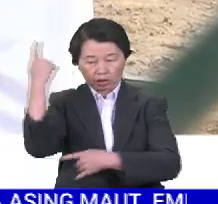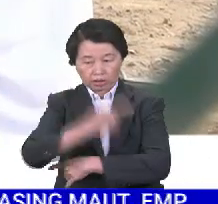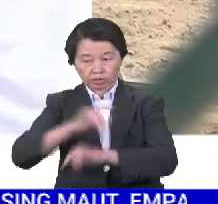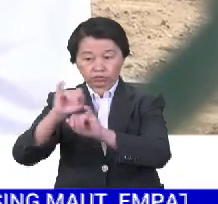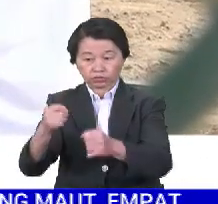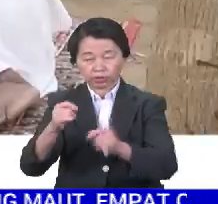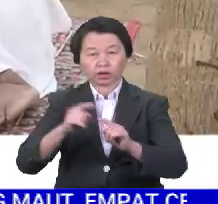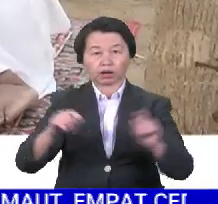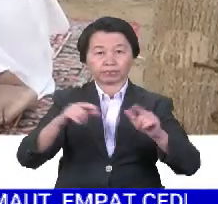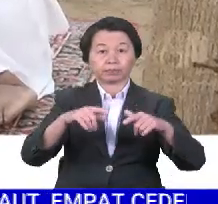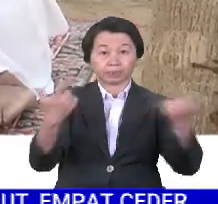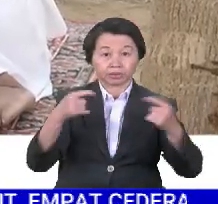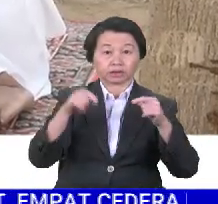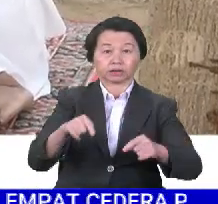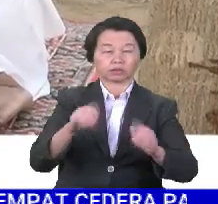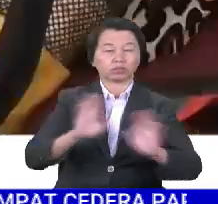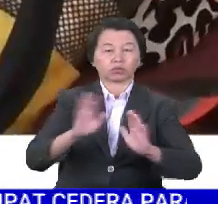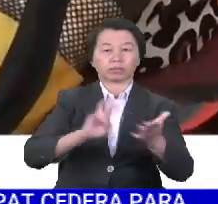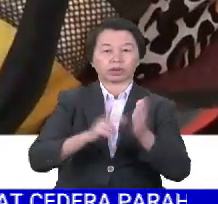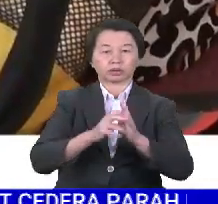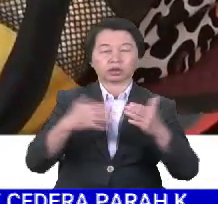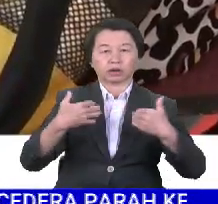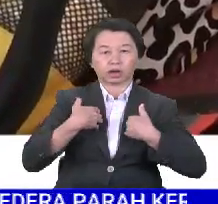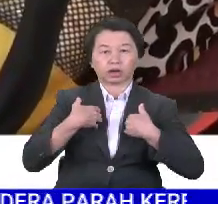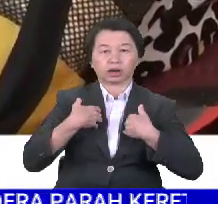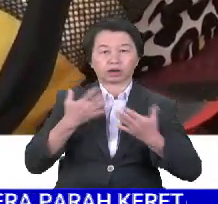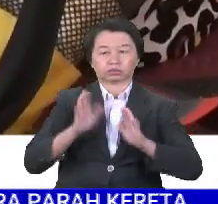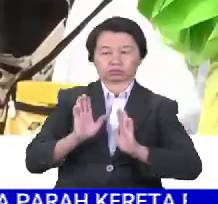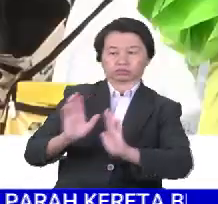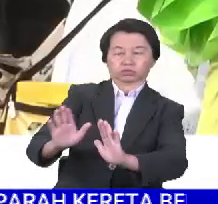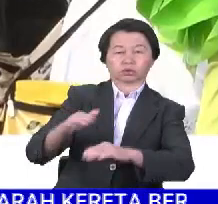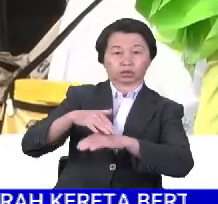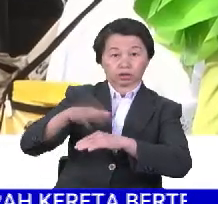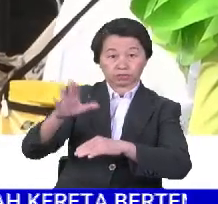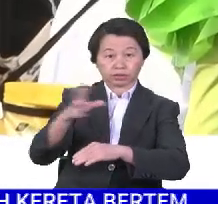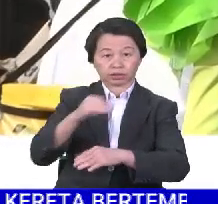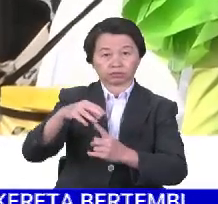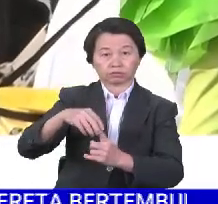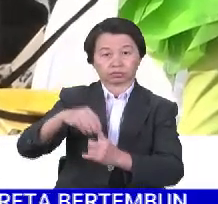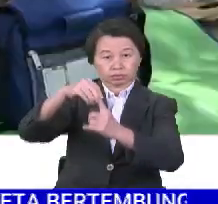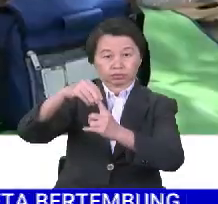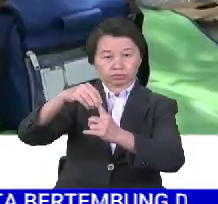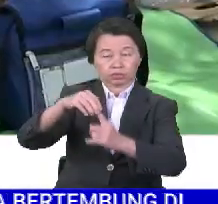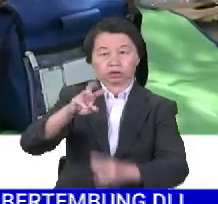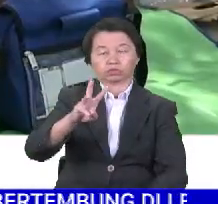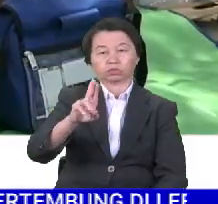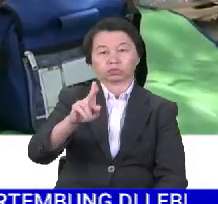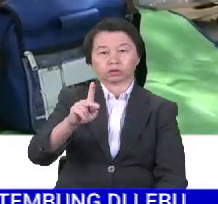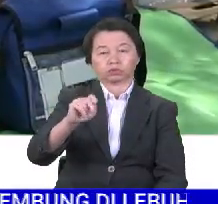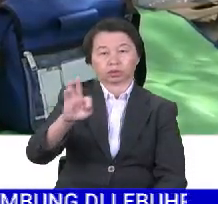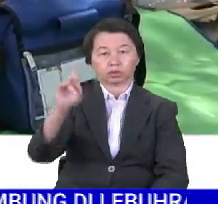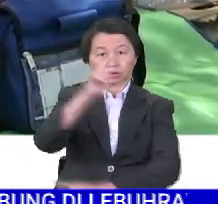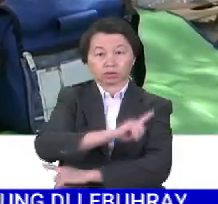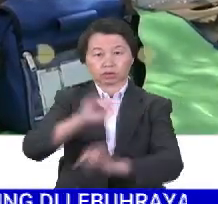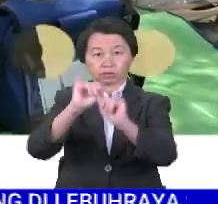Namun, perbezaan ini tidak bermakna wujudnya penolakan terhadap kelebihan dan keistimewaan wukuf pada hari